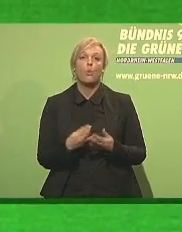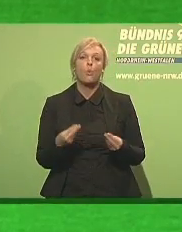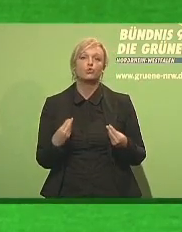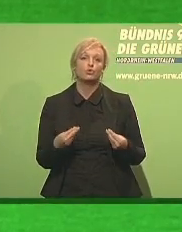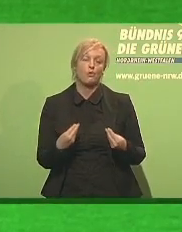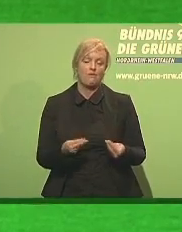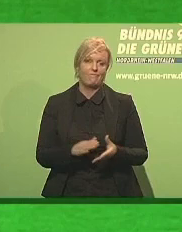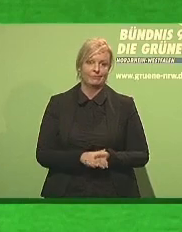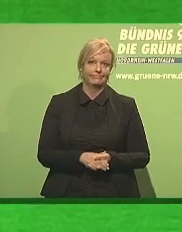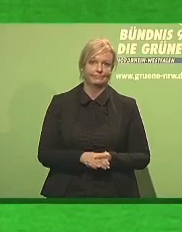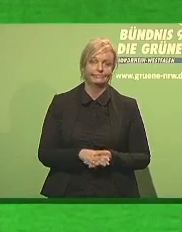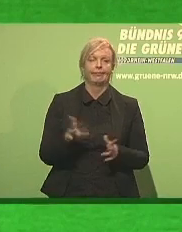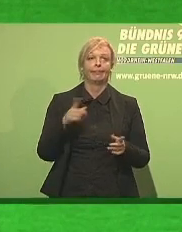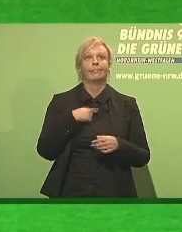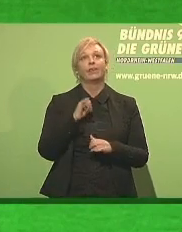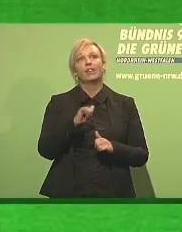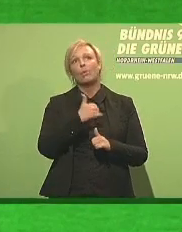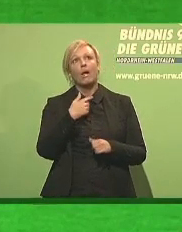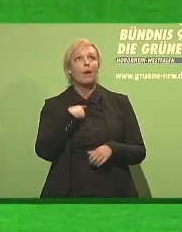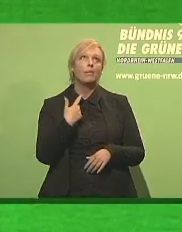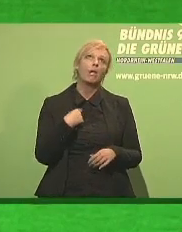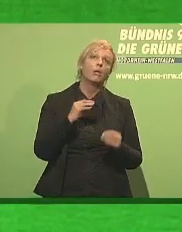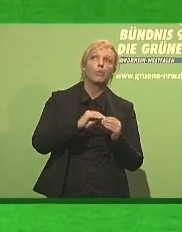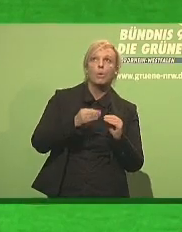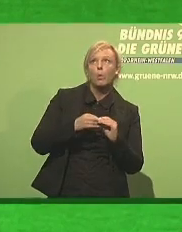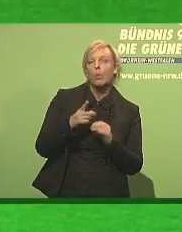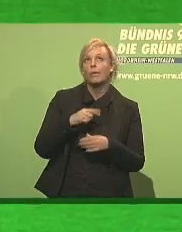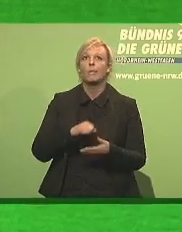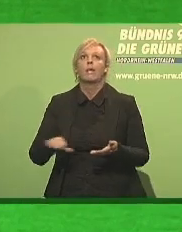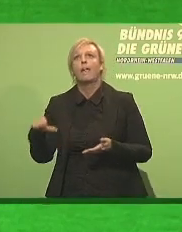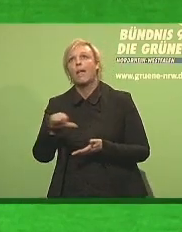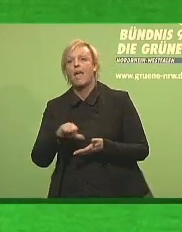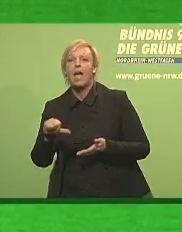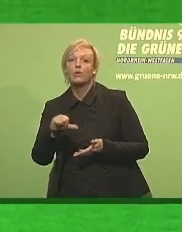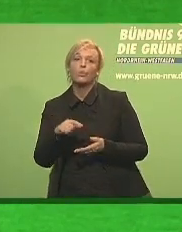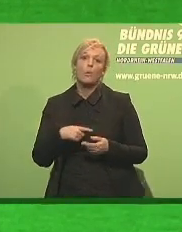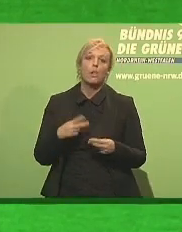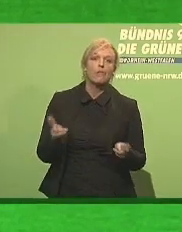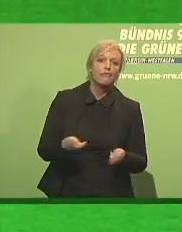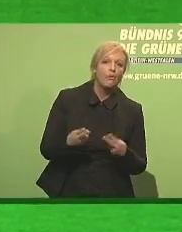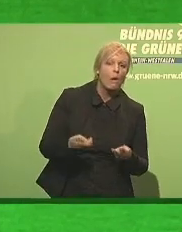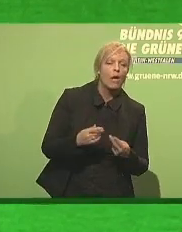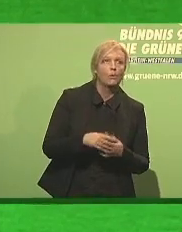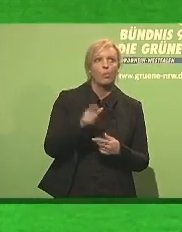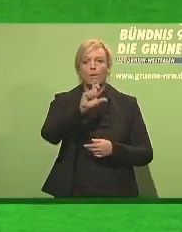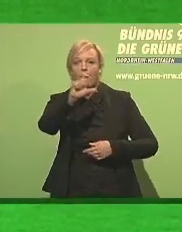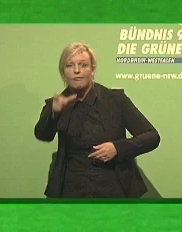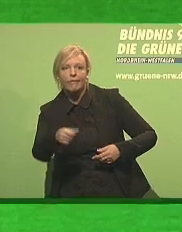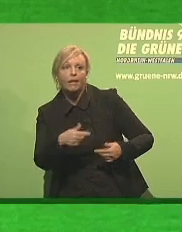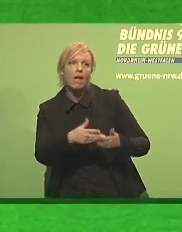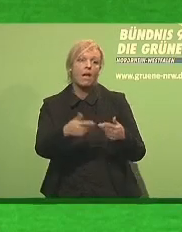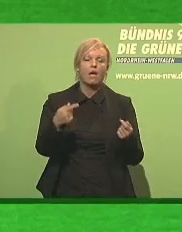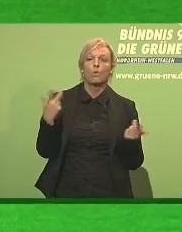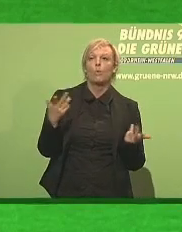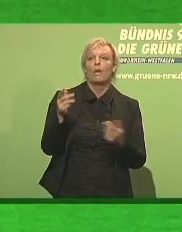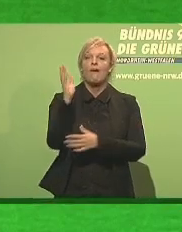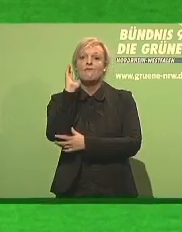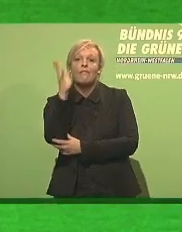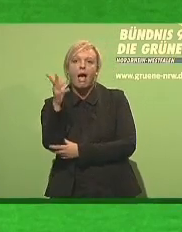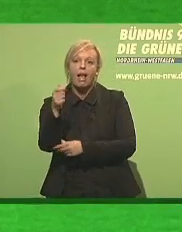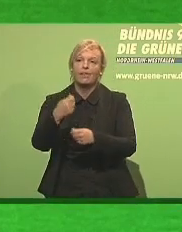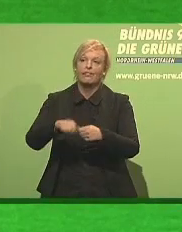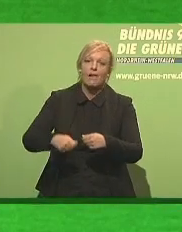ich will euch jetzt nicht mit dem Problem der Erdölförderung im Amazonas, Landgrabbing in Afrika oder der Waldvernichtung